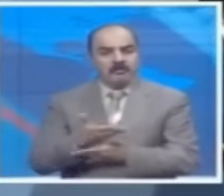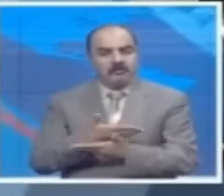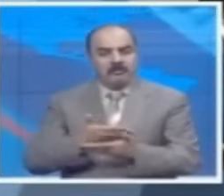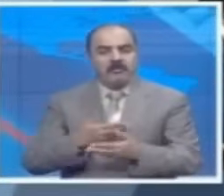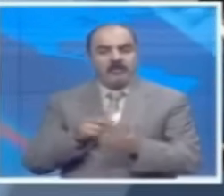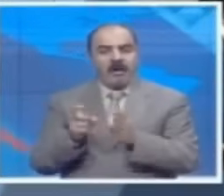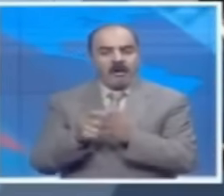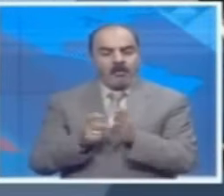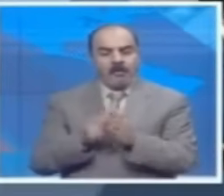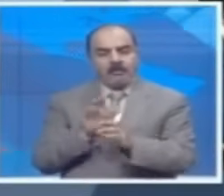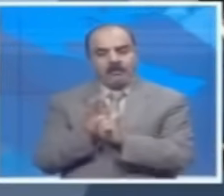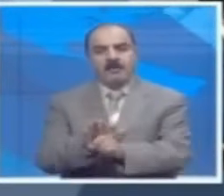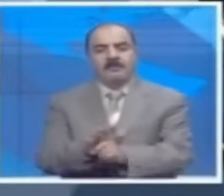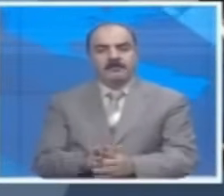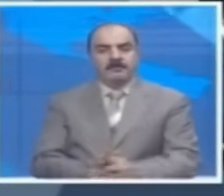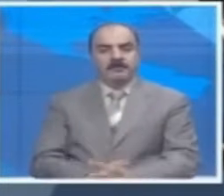والصحية والقانونية لهم.